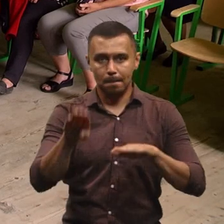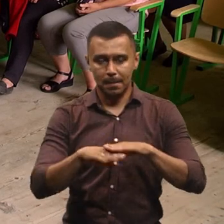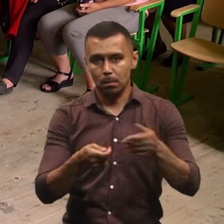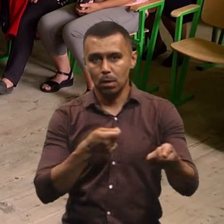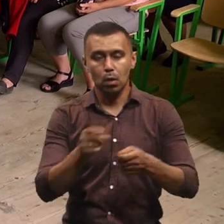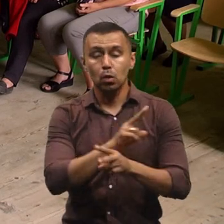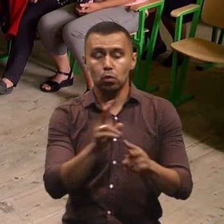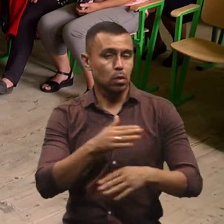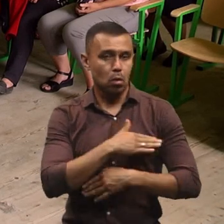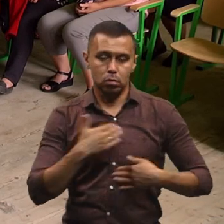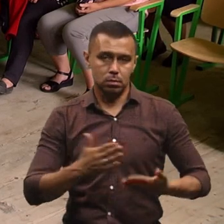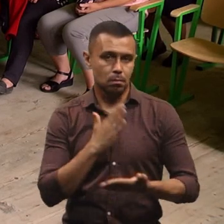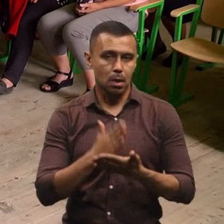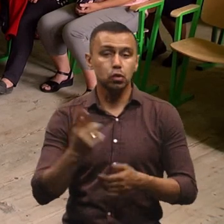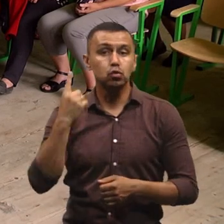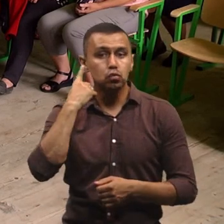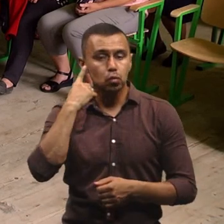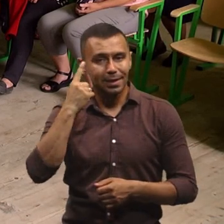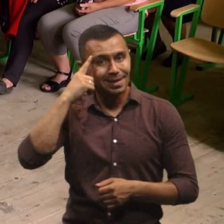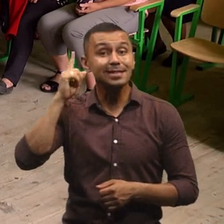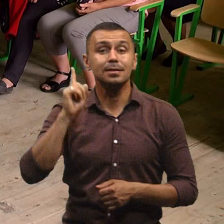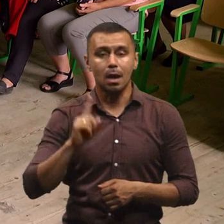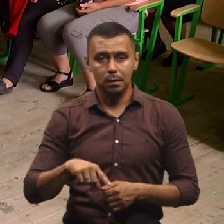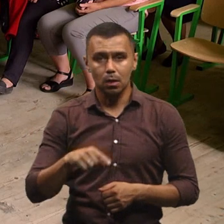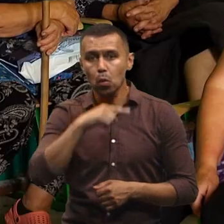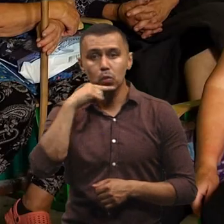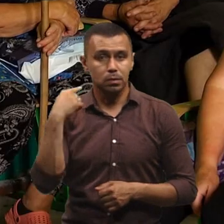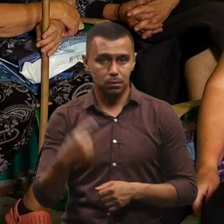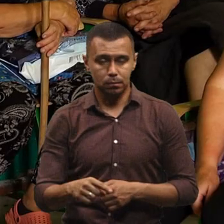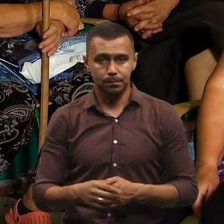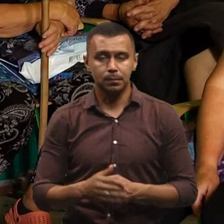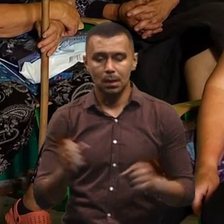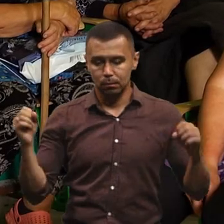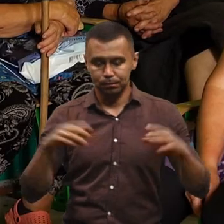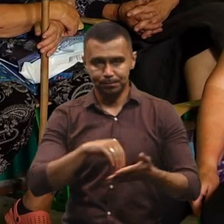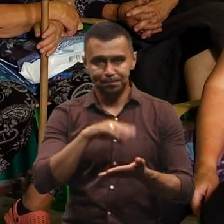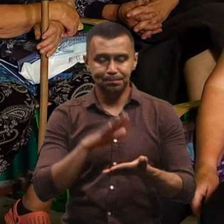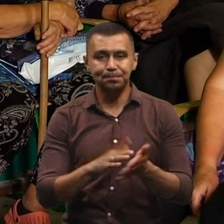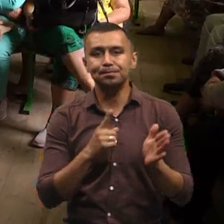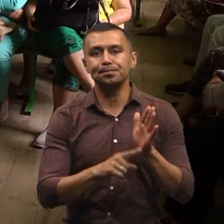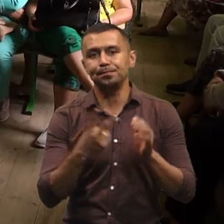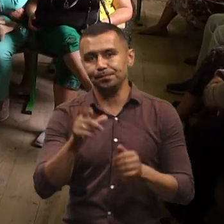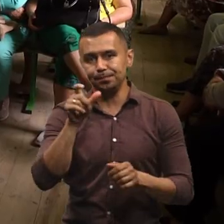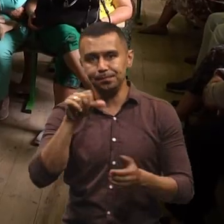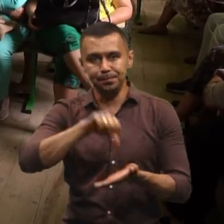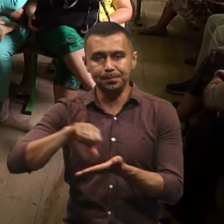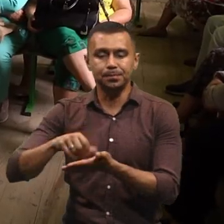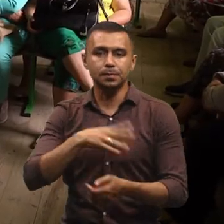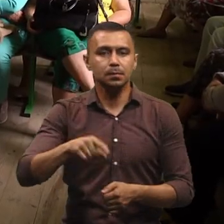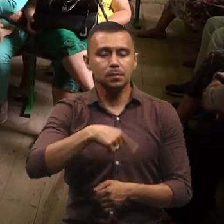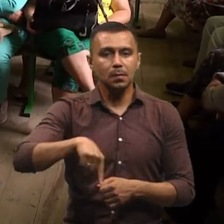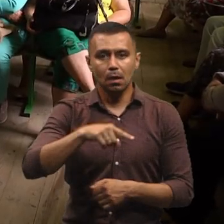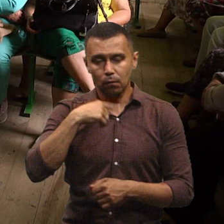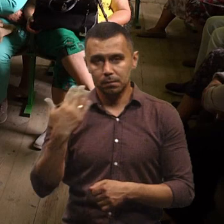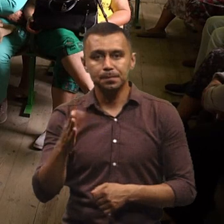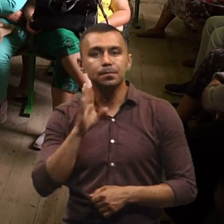ніхто не хоче мати і чути і знати на зборах зареєструвалися 62 учасника Усі вони за словами